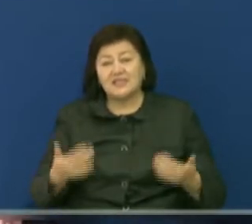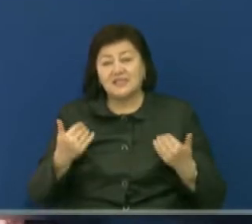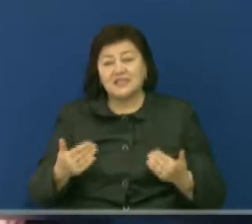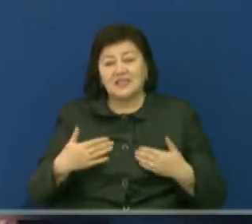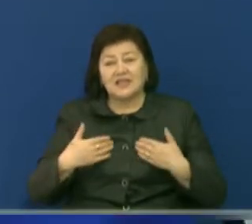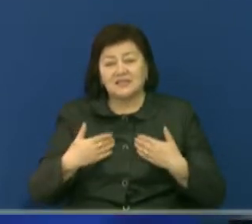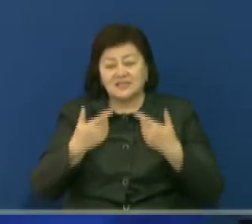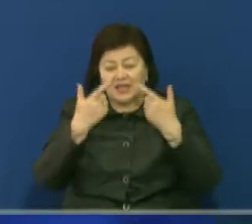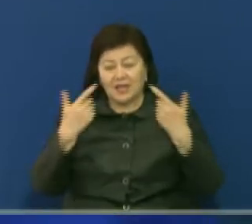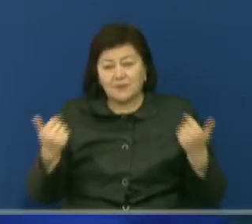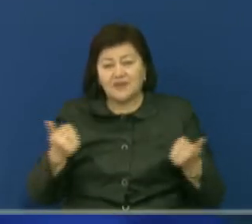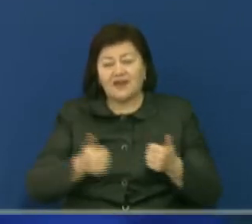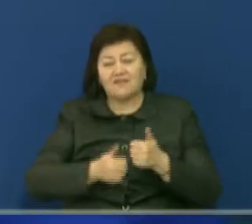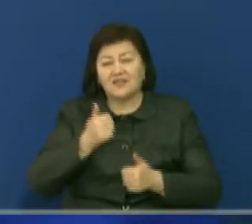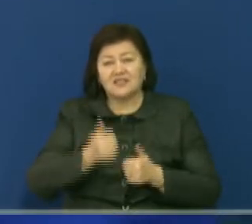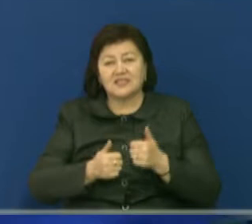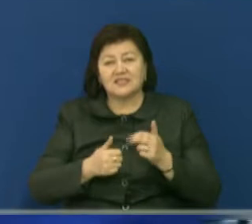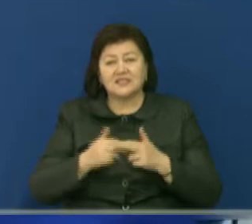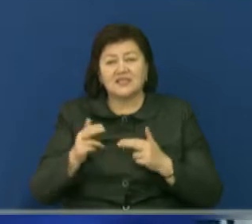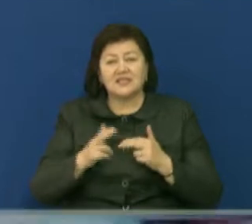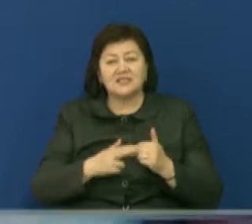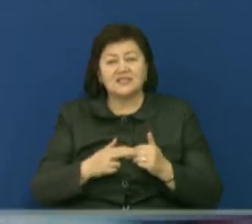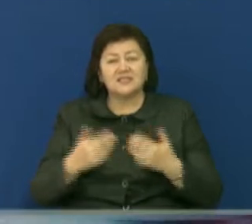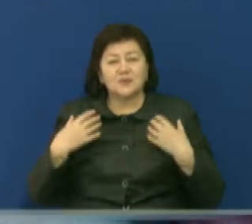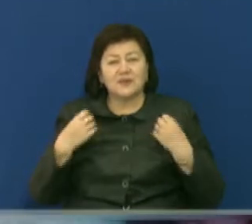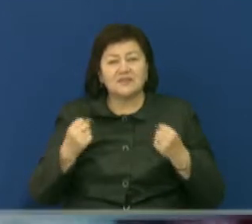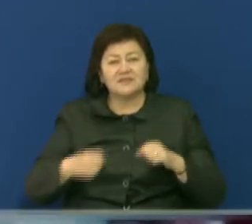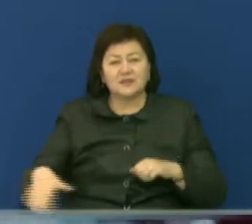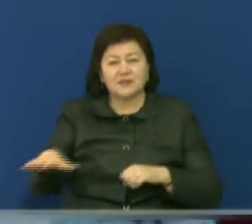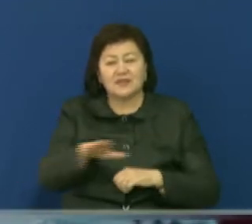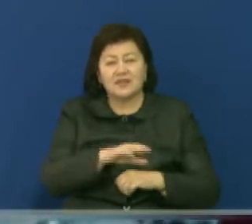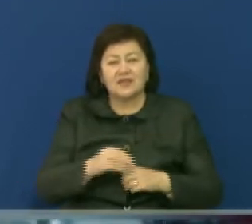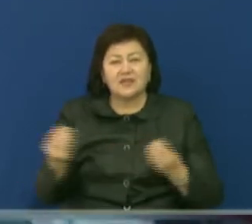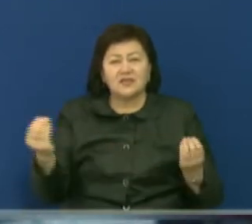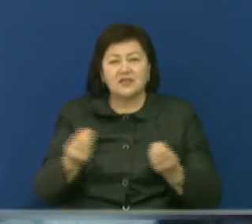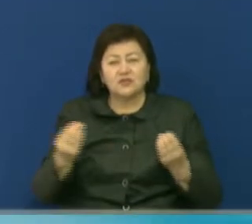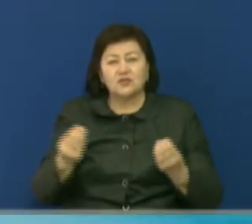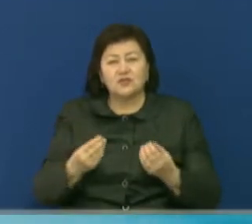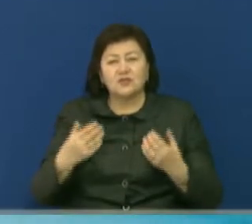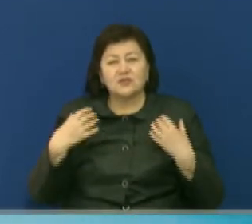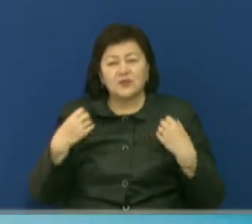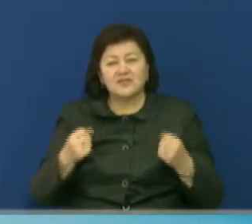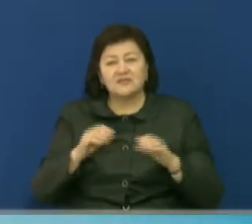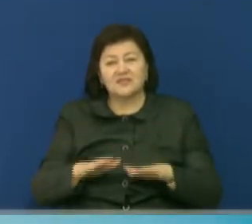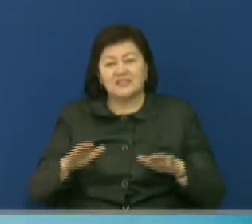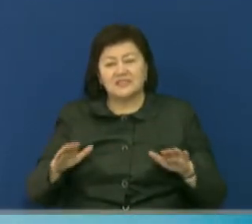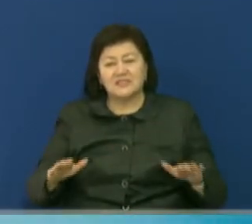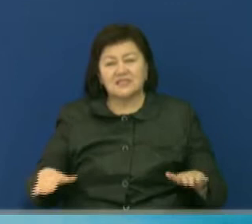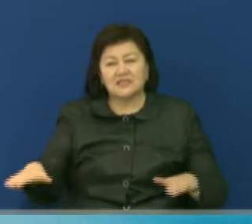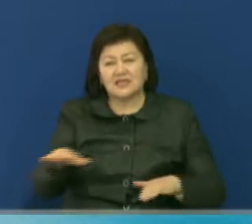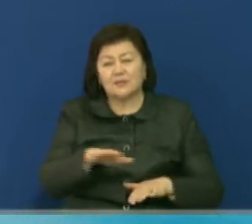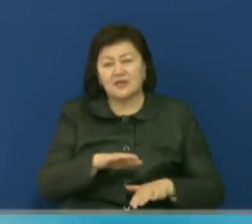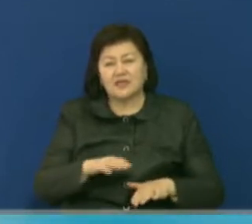конкурс на строительство спортплощадки в поселке Восход. Рассматривается также возможность установить спортивную или детскую площадку в этом году